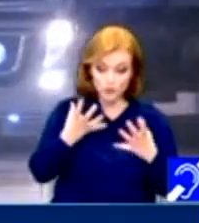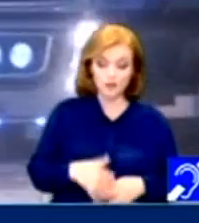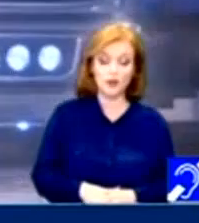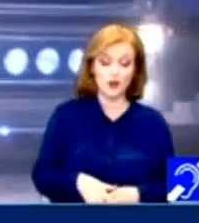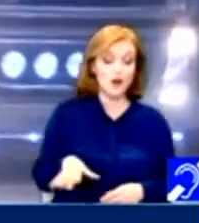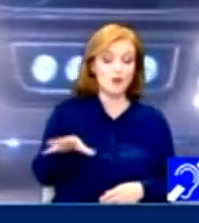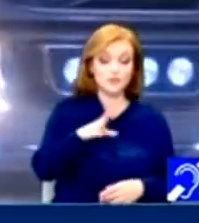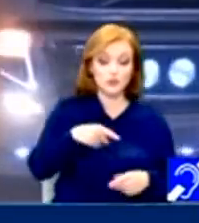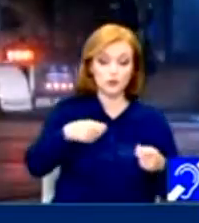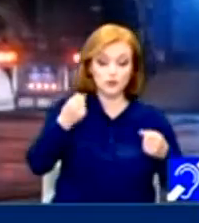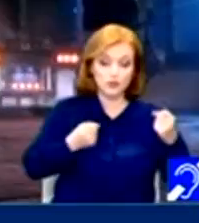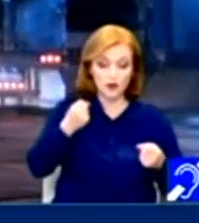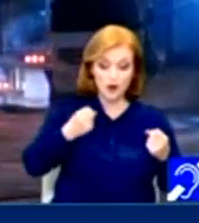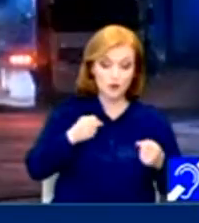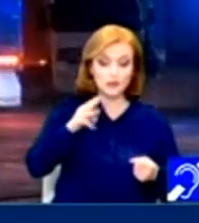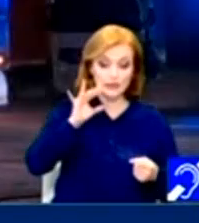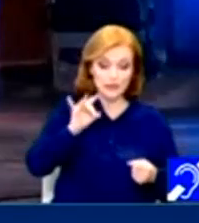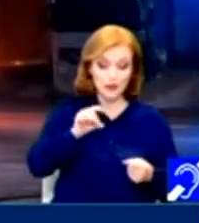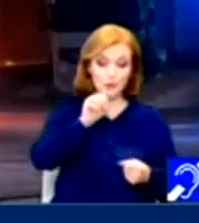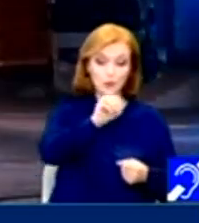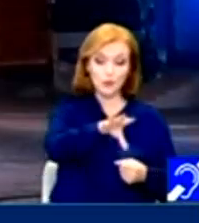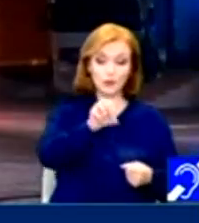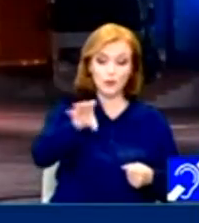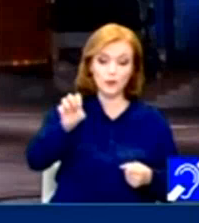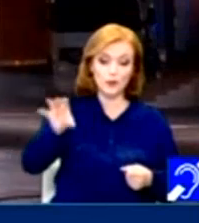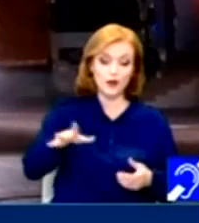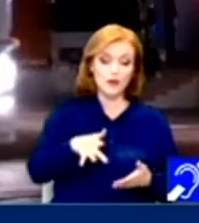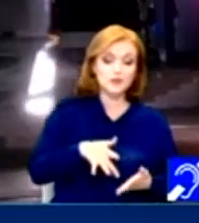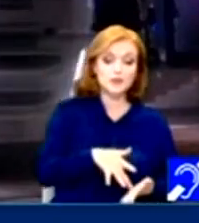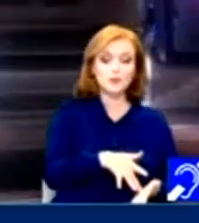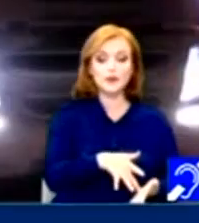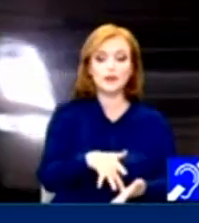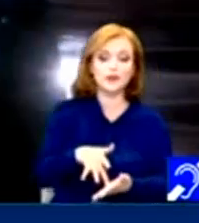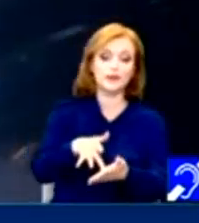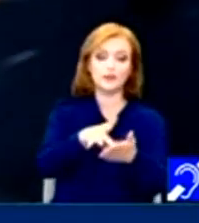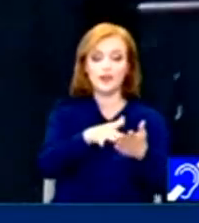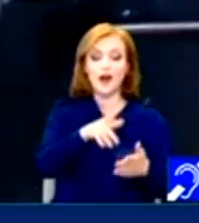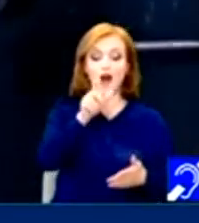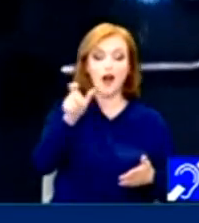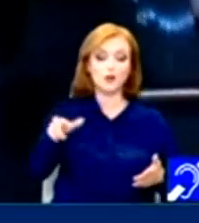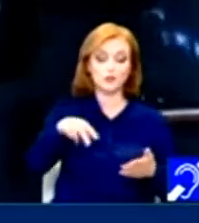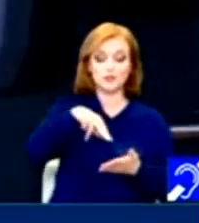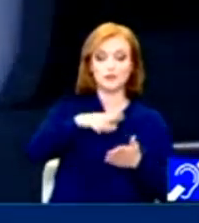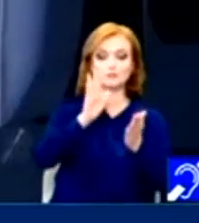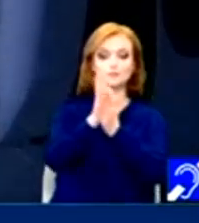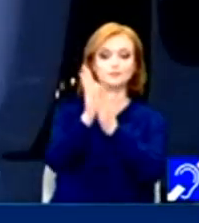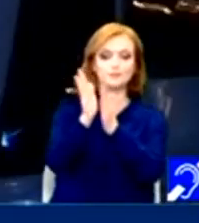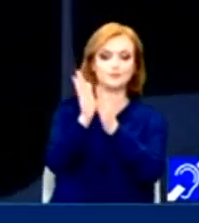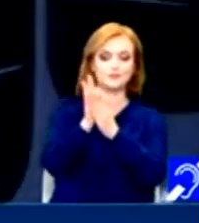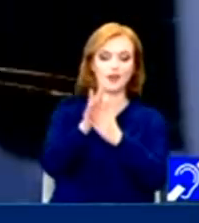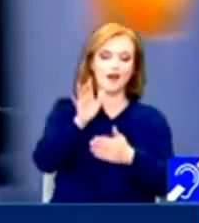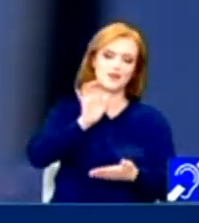tir aprind toate beculețele, farurile și fac un tur de onoare cu mașina în aplauzele spectatorilor veniți să îi